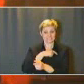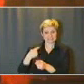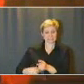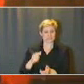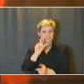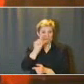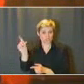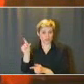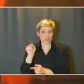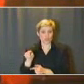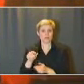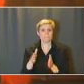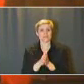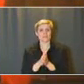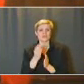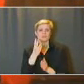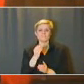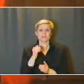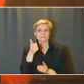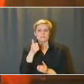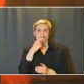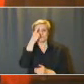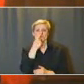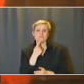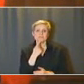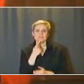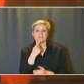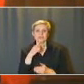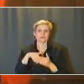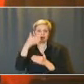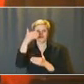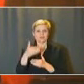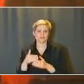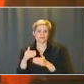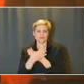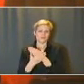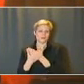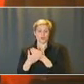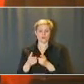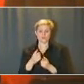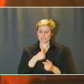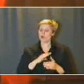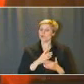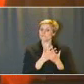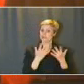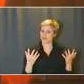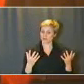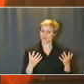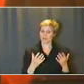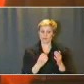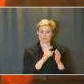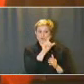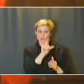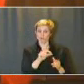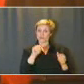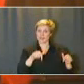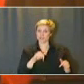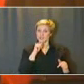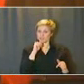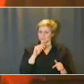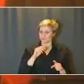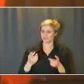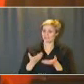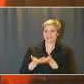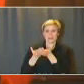med webbprofiler? Vi har flera företag i Jönköping som jobbar med det. Många av de